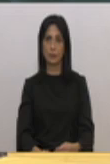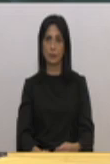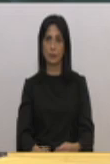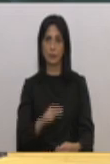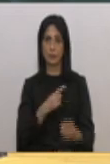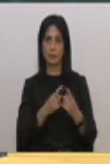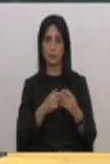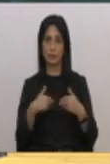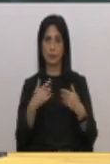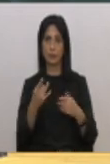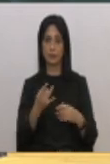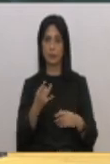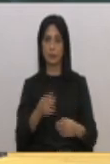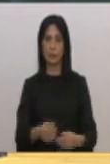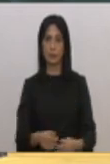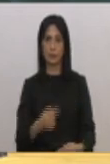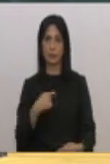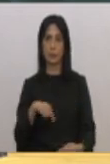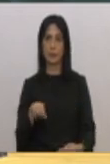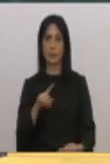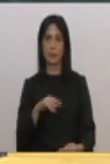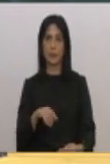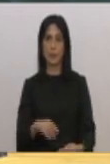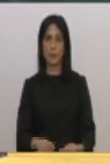გეგებ მოგესალმებით კიდევ ერთხელ ჩვენ